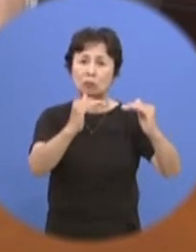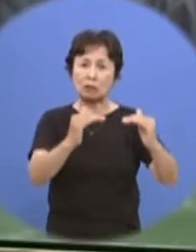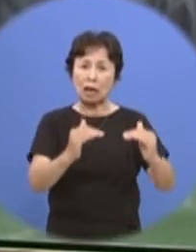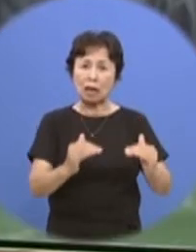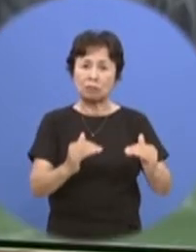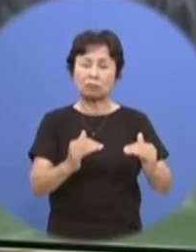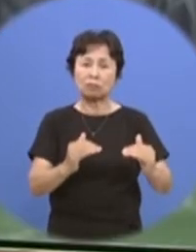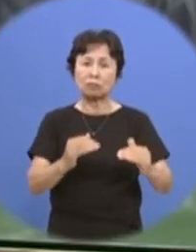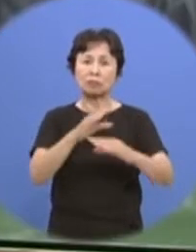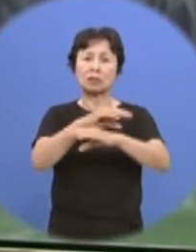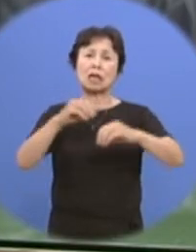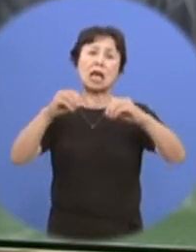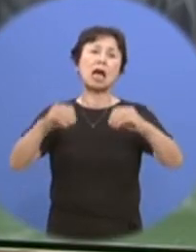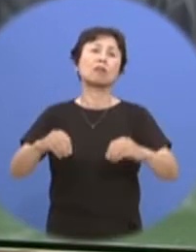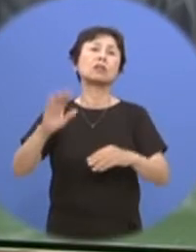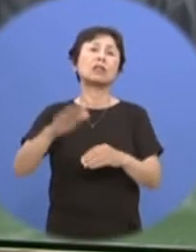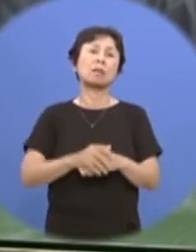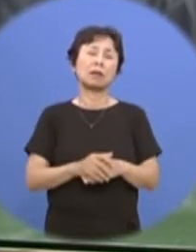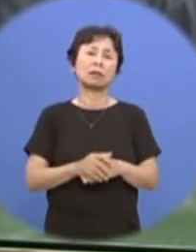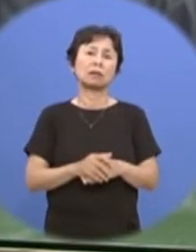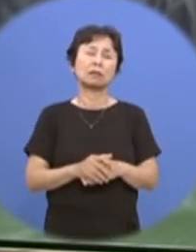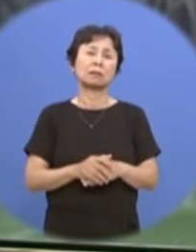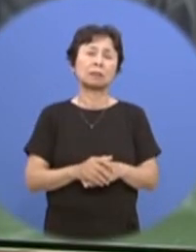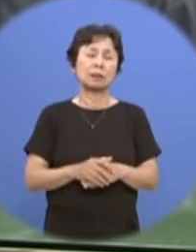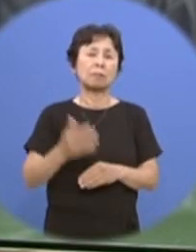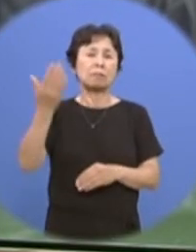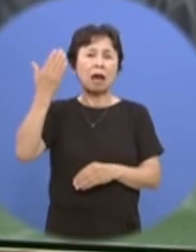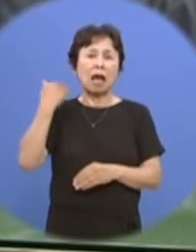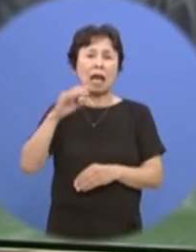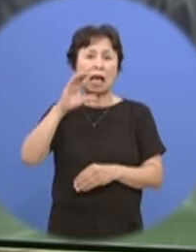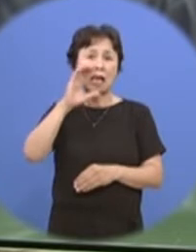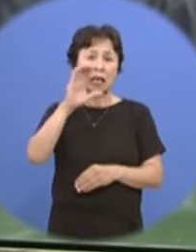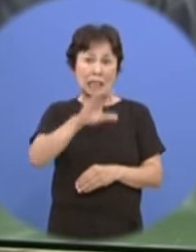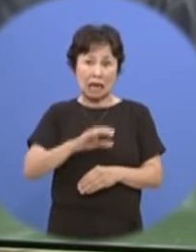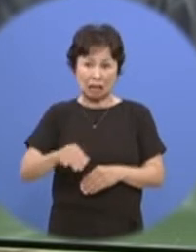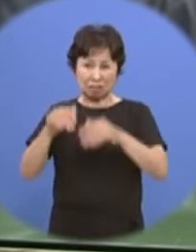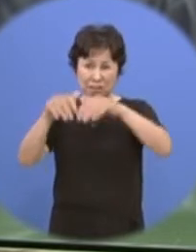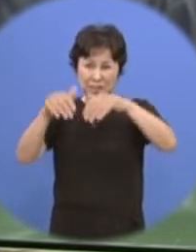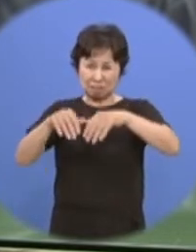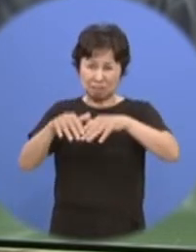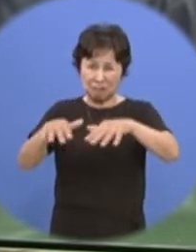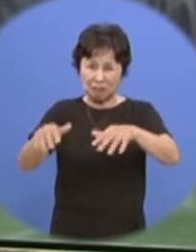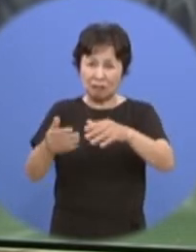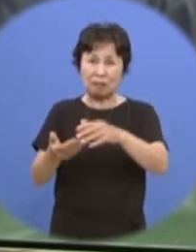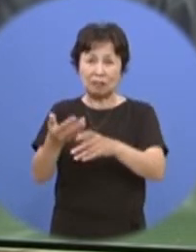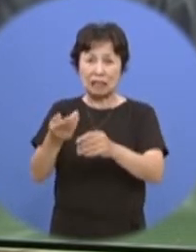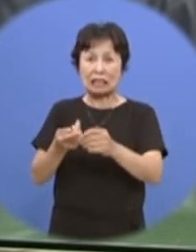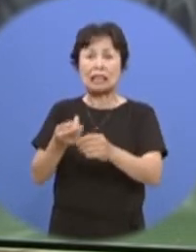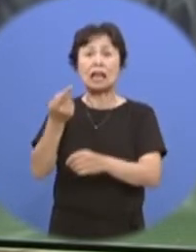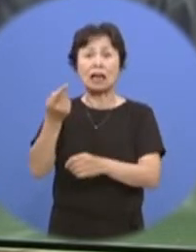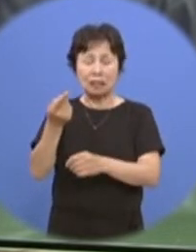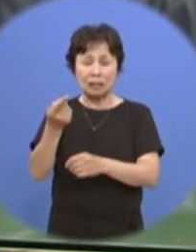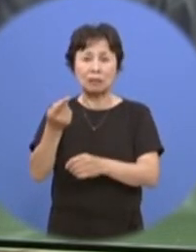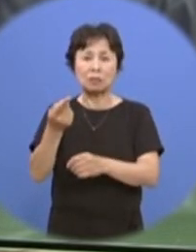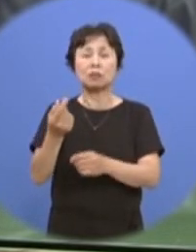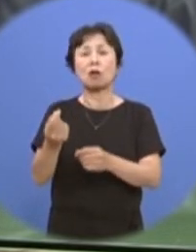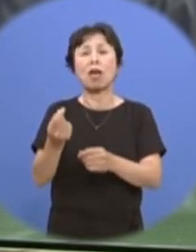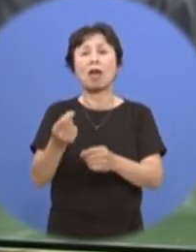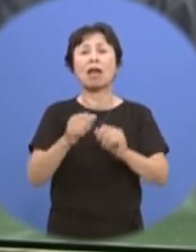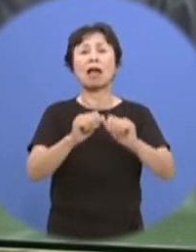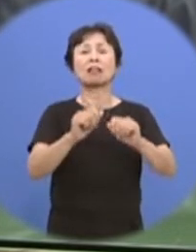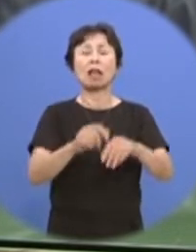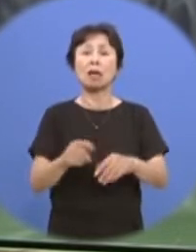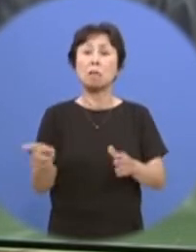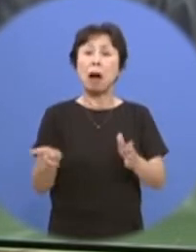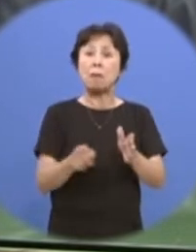。紀伊半島大水害の後そういうお願いをしてスキームを作ったんですけど、 はい、 もうすでに33回実は